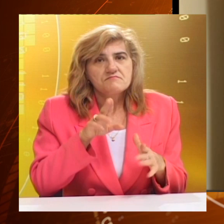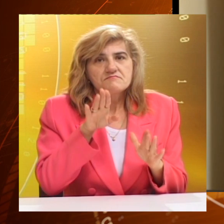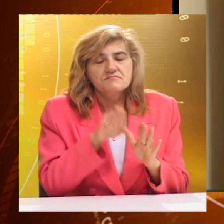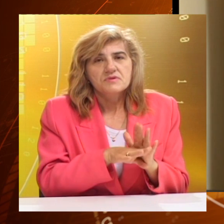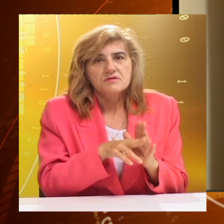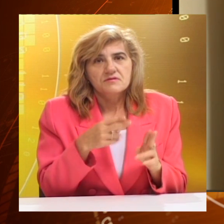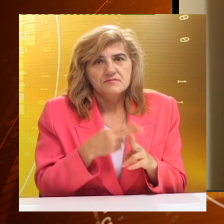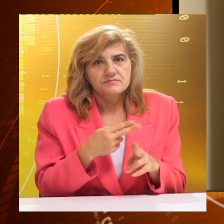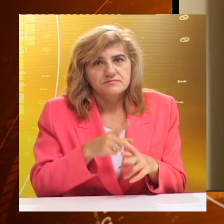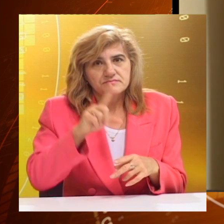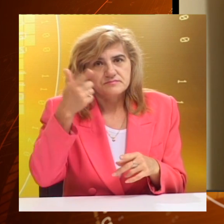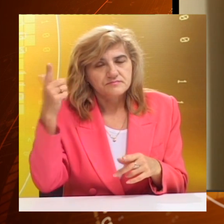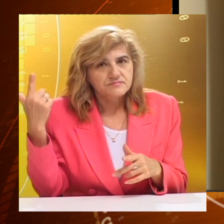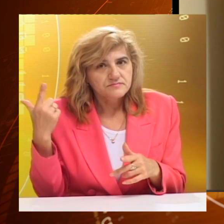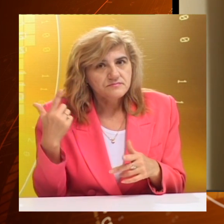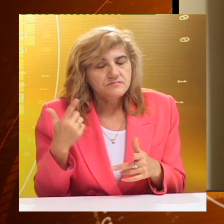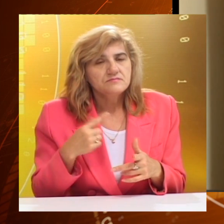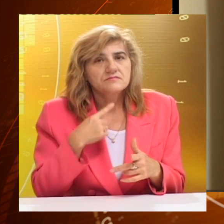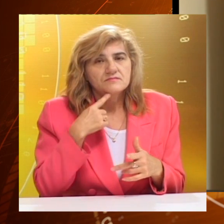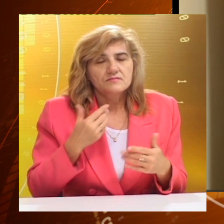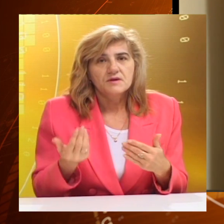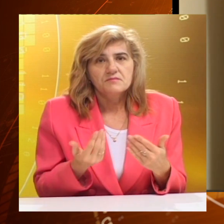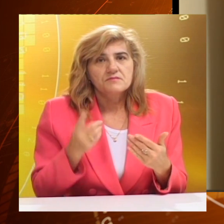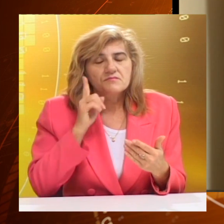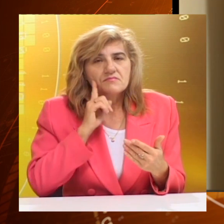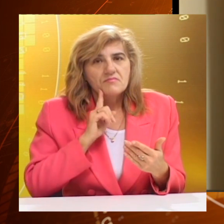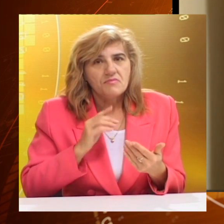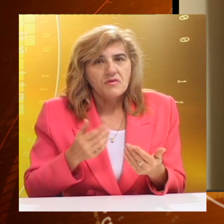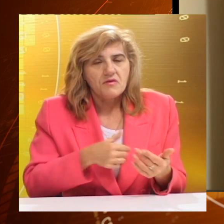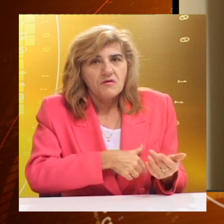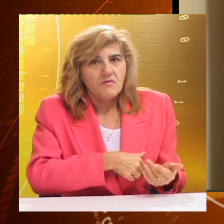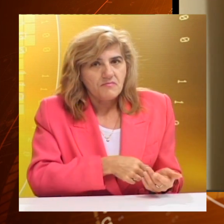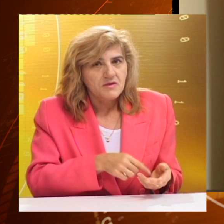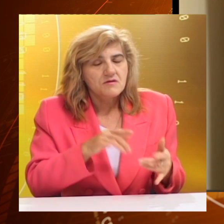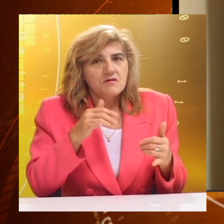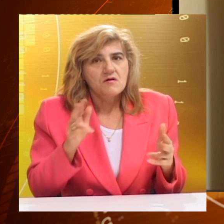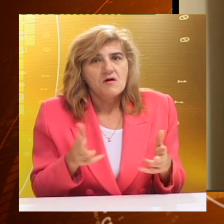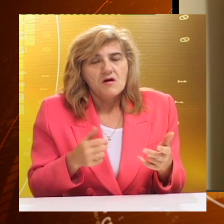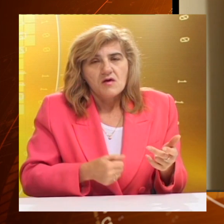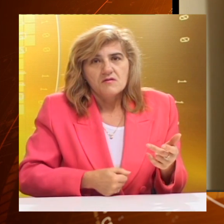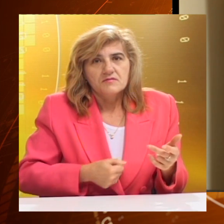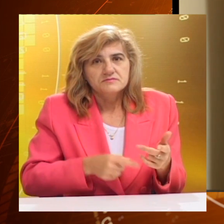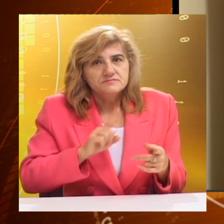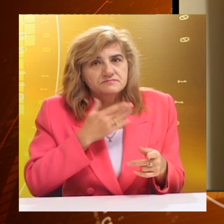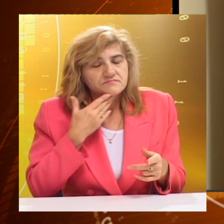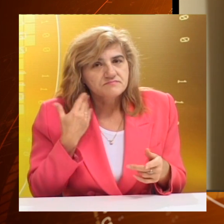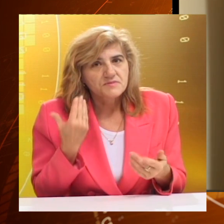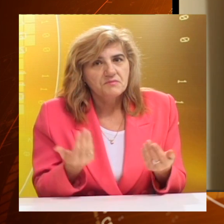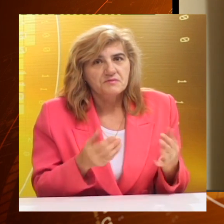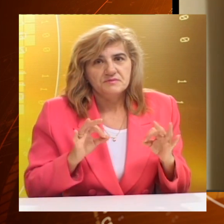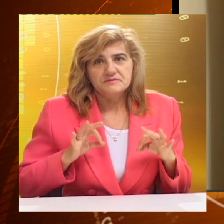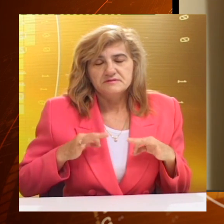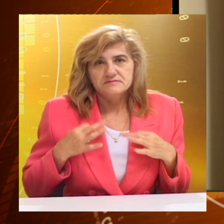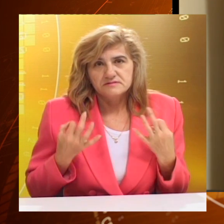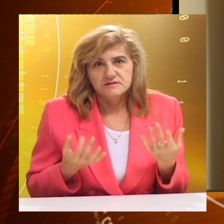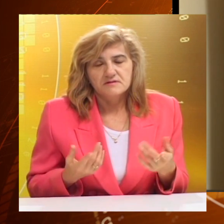ređe oboljevaju od raznih zaraznih bolesti. Majčino mlijeko se lako vari, tako da ređe imaju i stomačnih tegoba, recimo